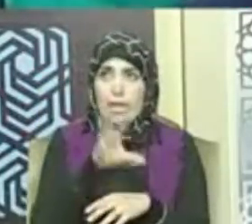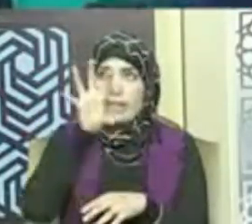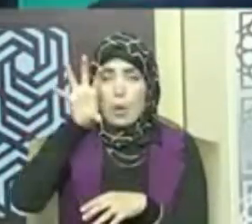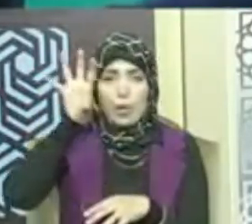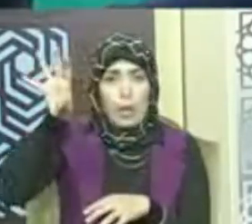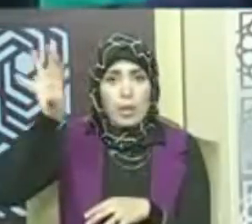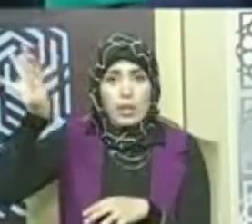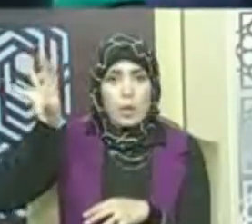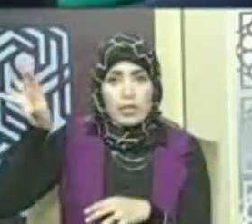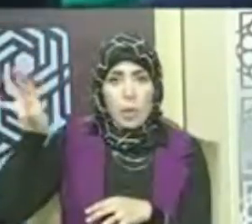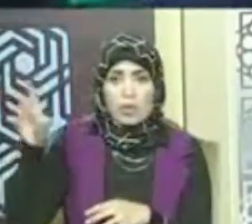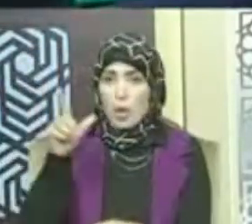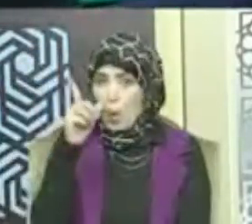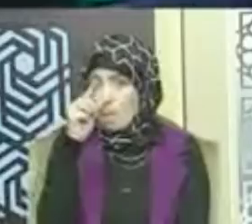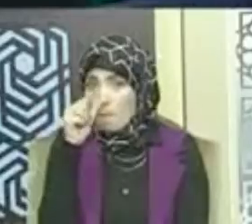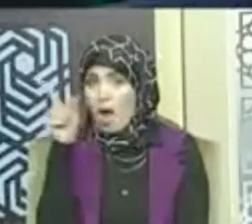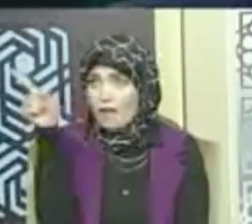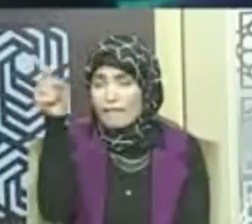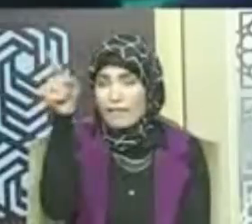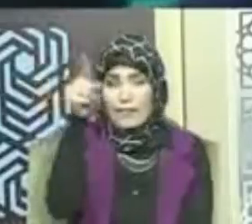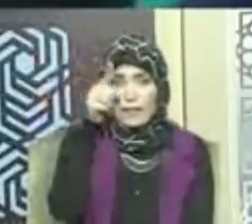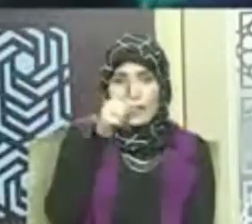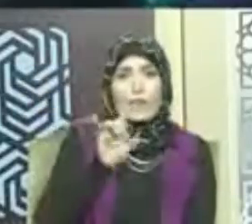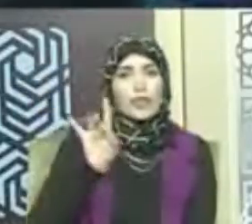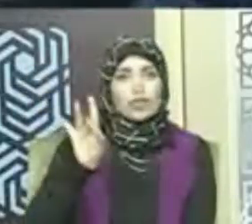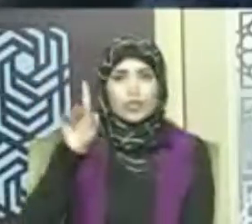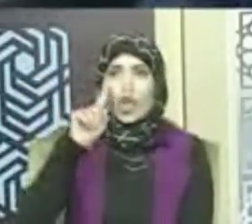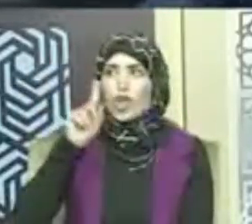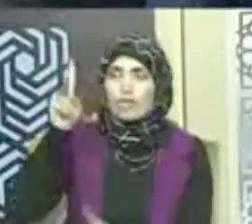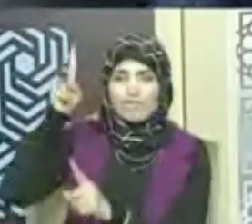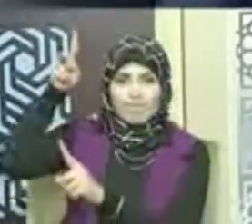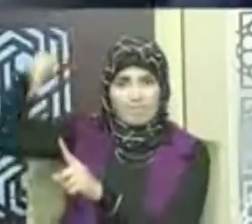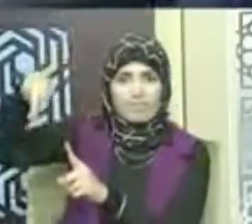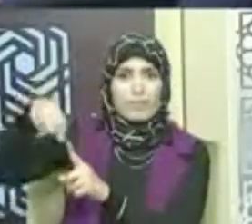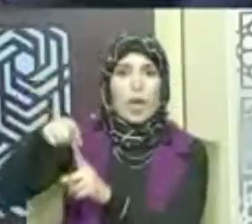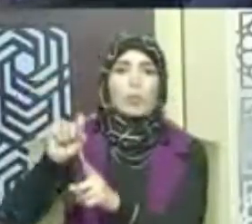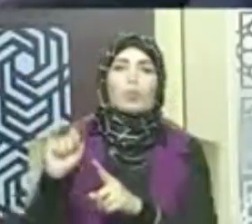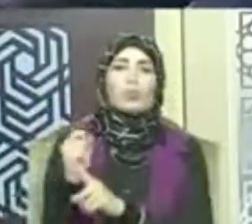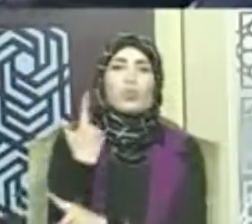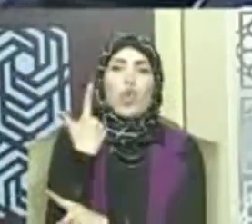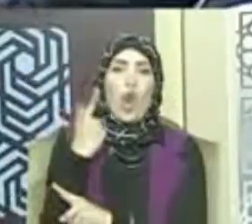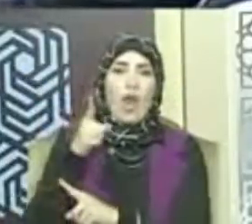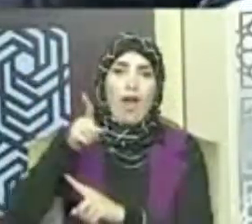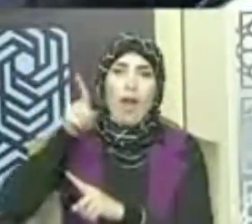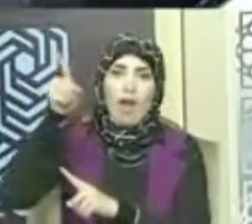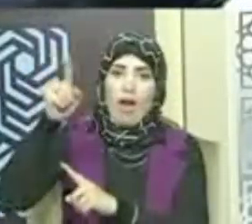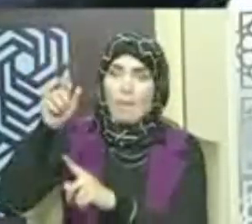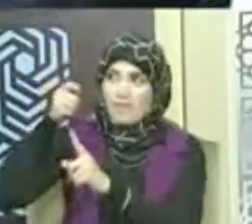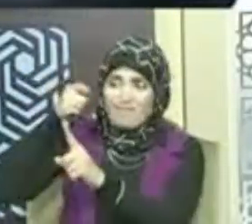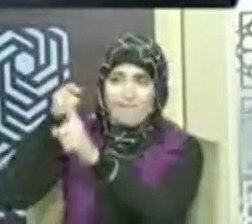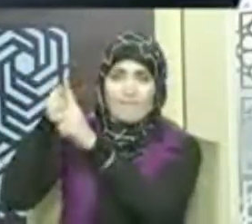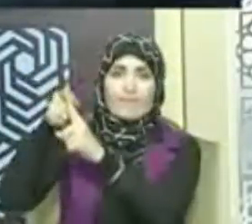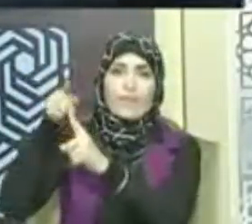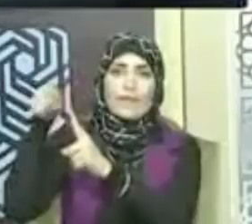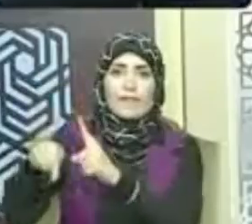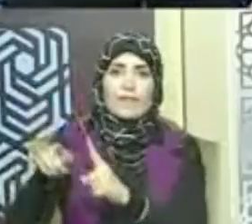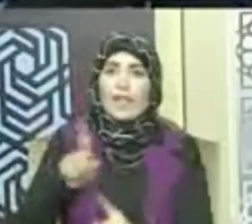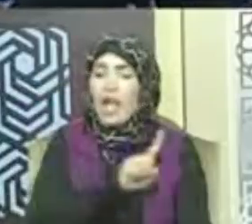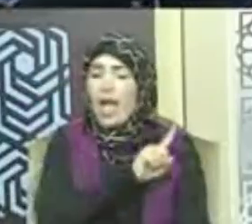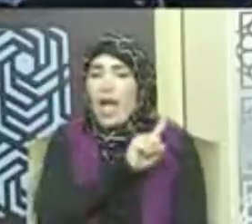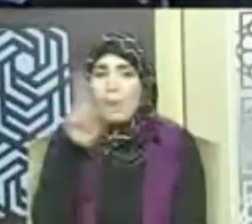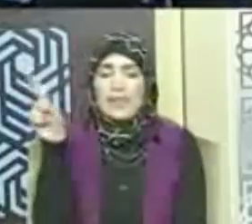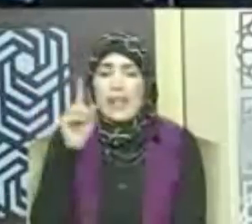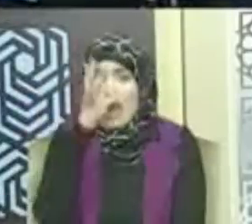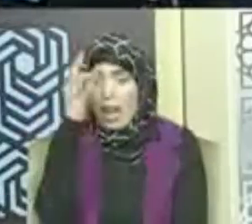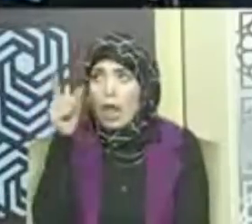أخرى نقول لهم: بل الله أسرع مكرا، ولا يحيق المكر